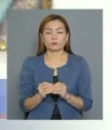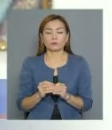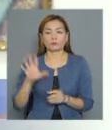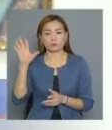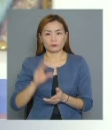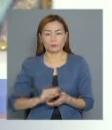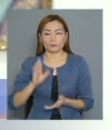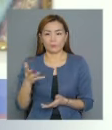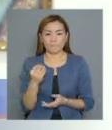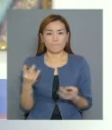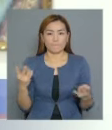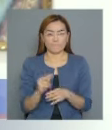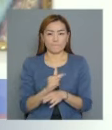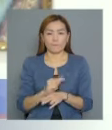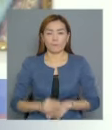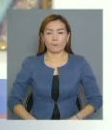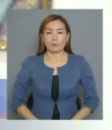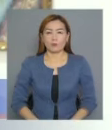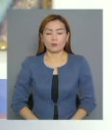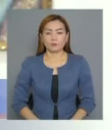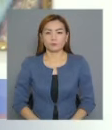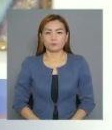все это еще нужно систематизировать